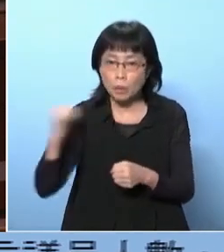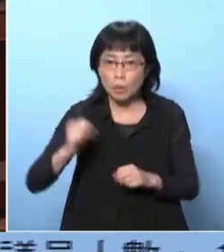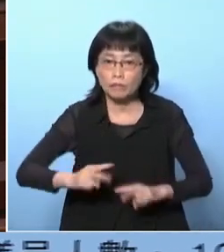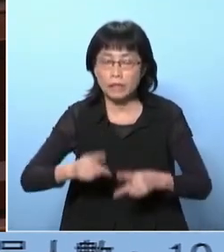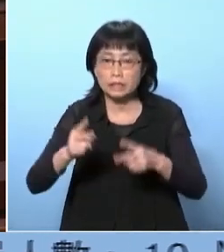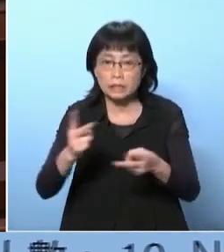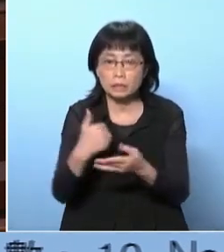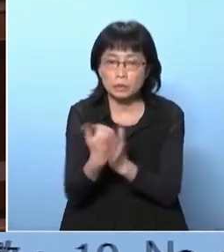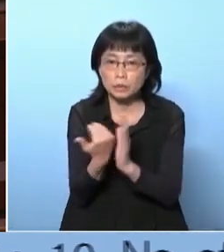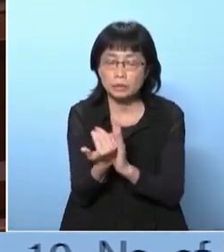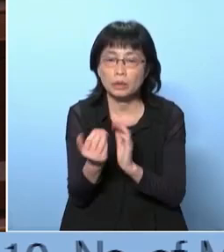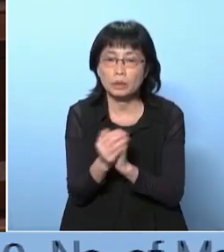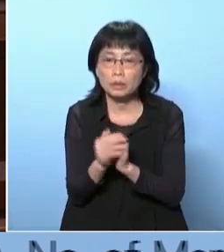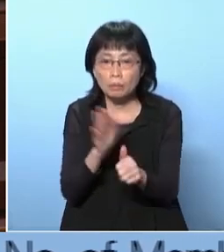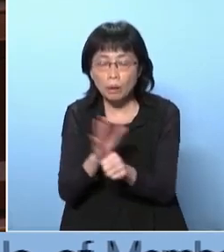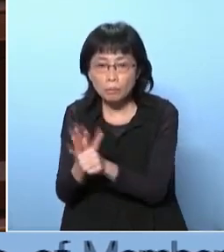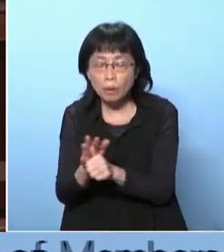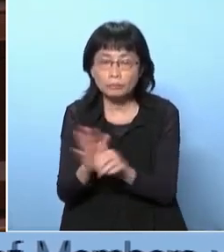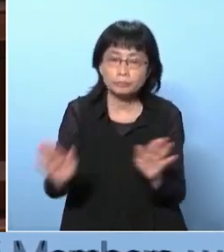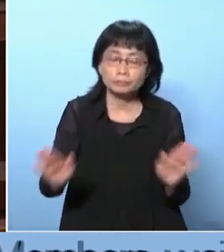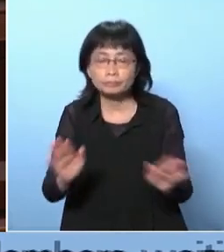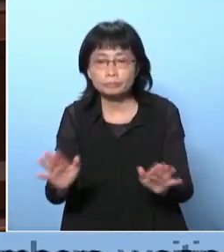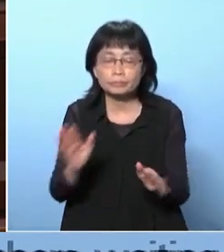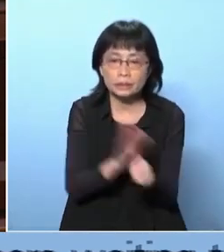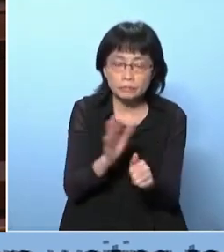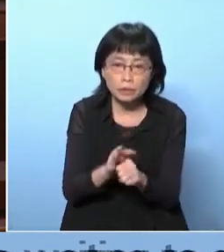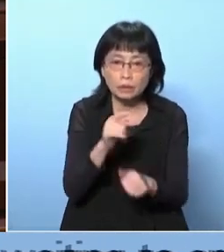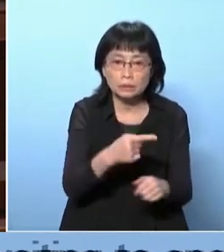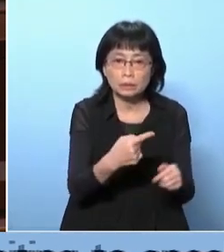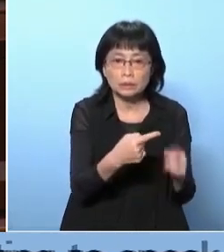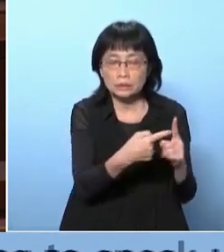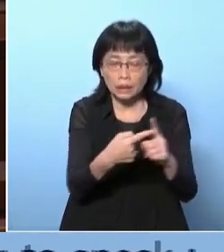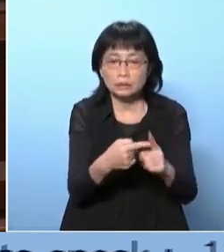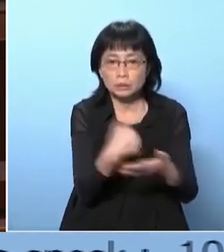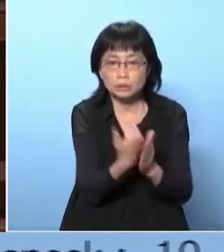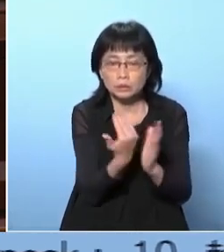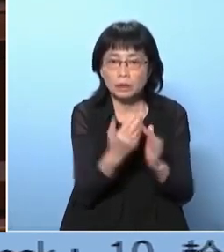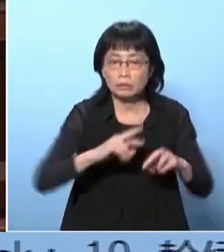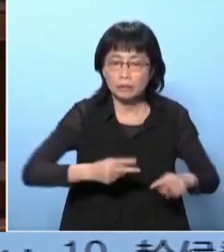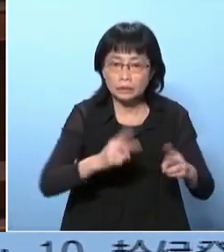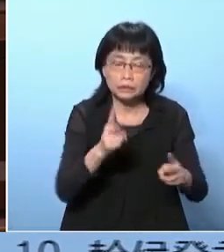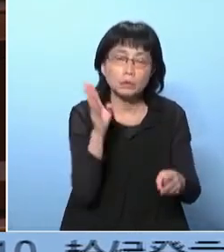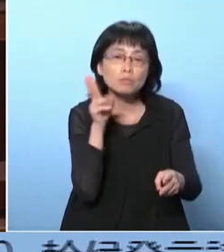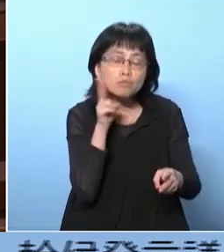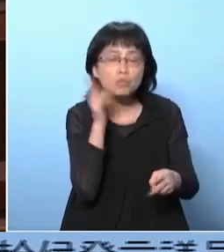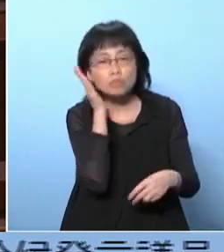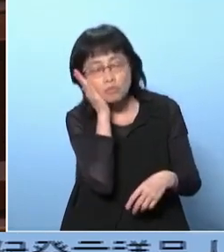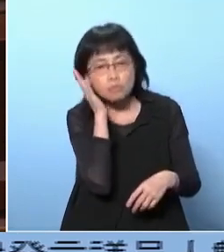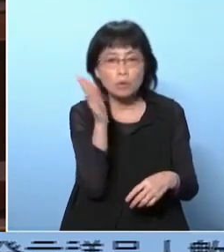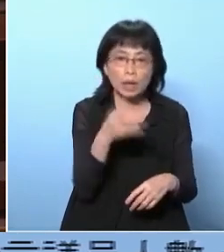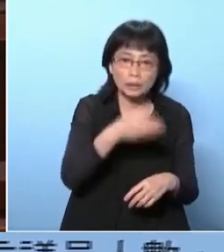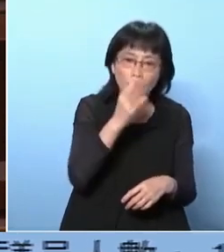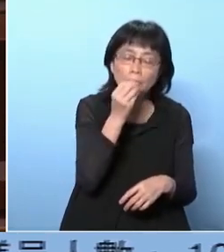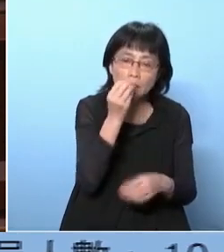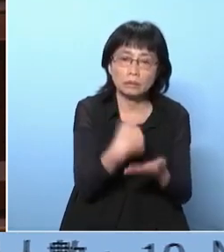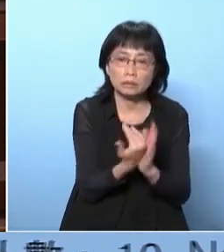擔當協調的角色，協助私人團體或者人士在離島發展各種旅遊設施，例如住宿、飲食等。同時，